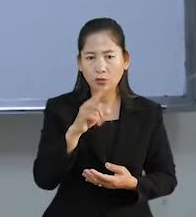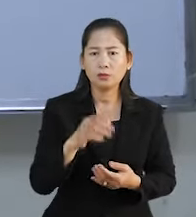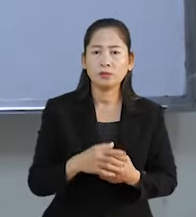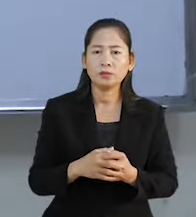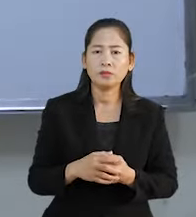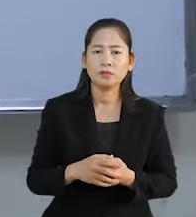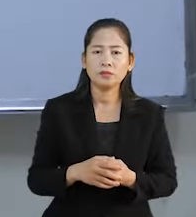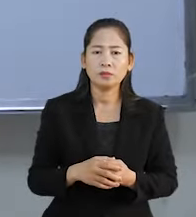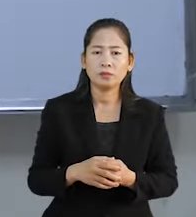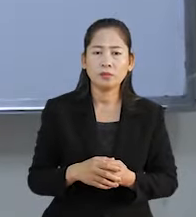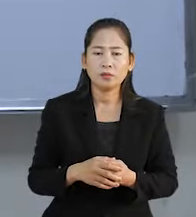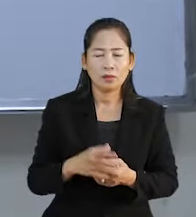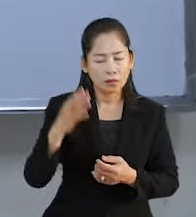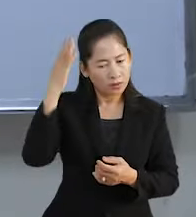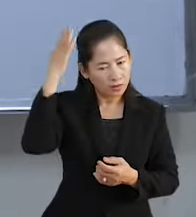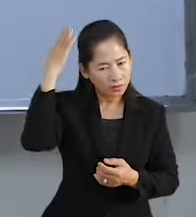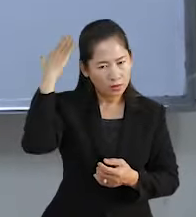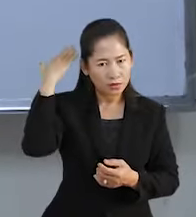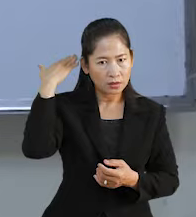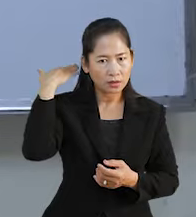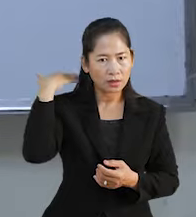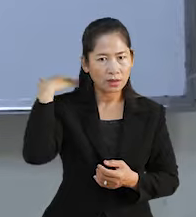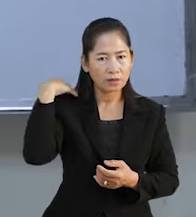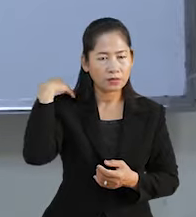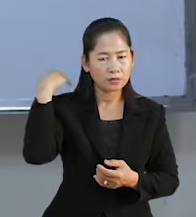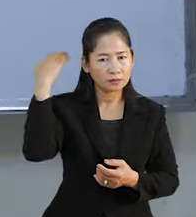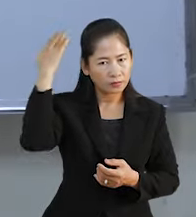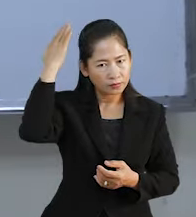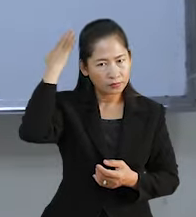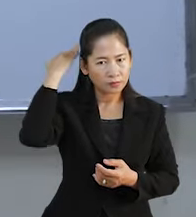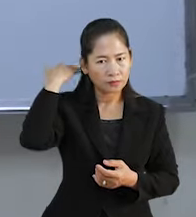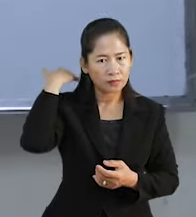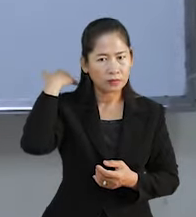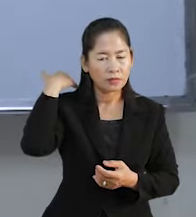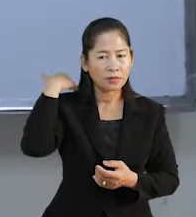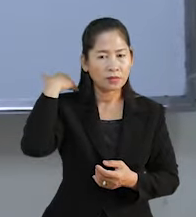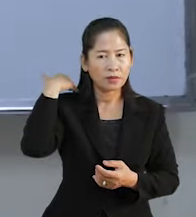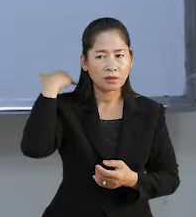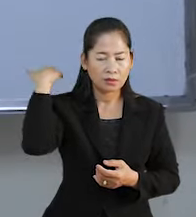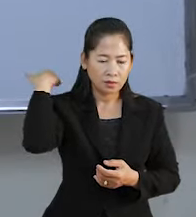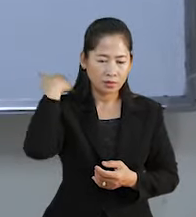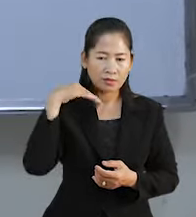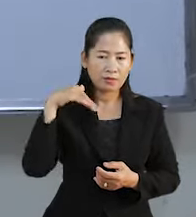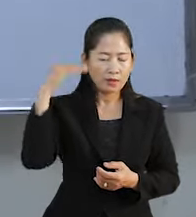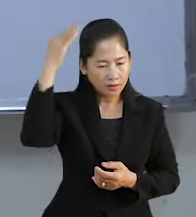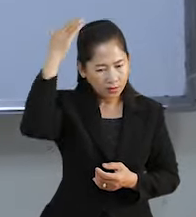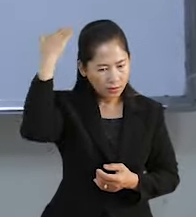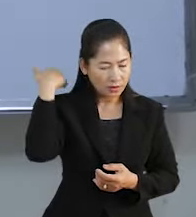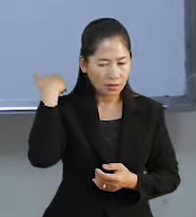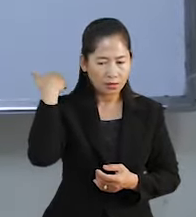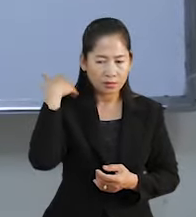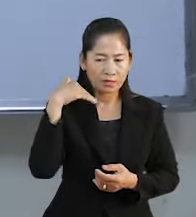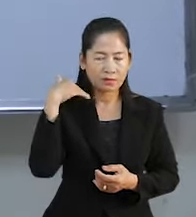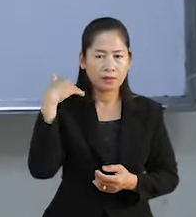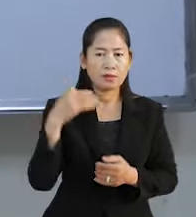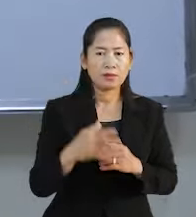ចាសក់មិនដែរកូនកូនមើលសក់ក្នុងរូបភាពមើលបើចាសក់ខ្លីប្រប្រាស់ស្មាណាកូនណាចានេះគឺមូលត្រវែងគឺនិយាយអំ